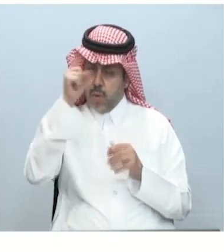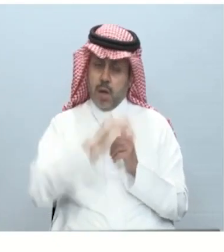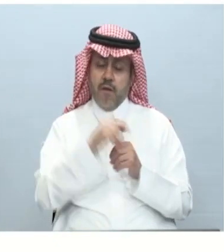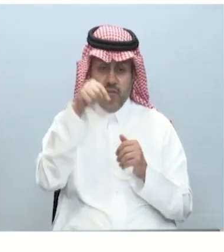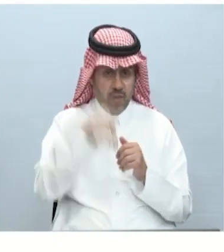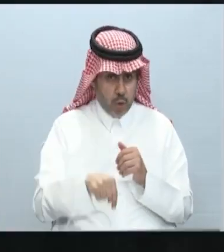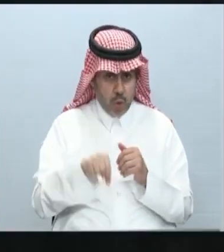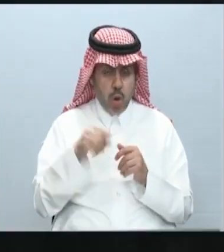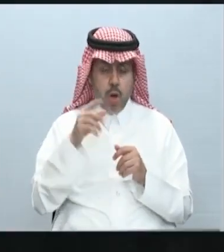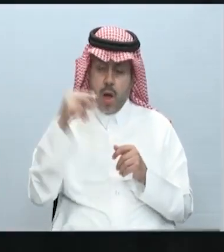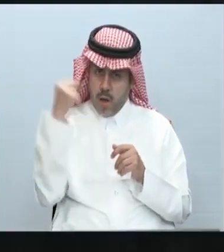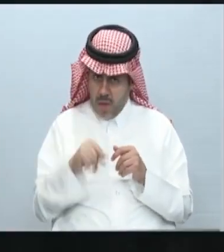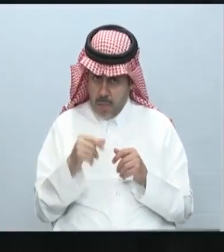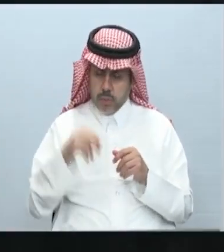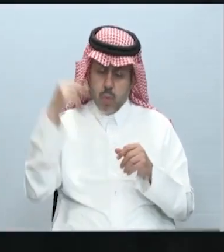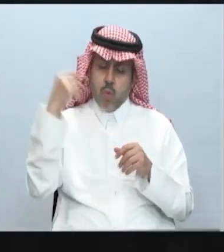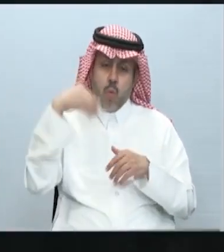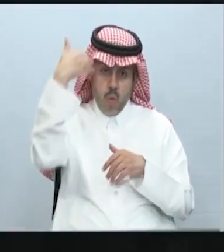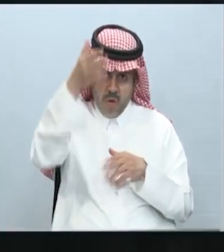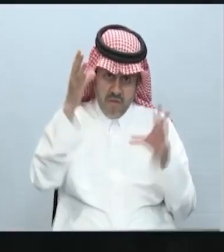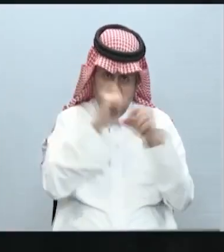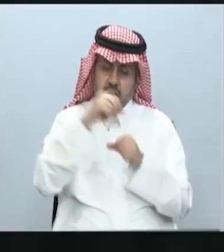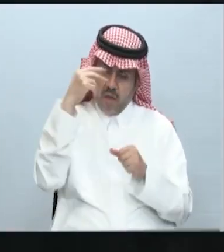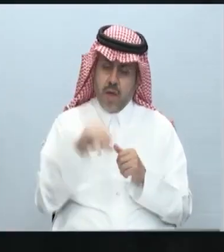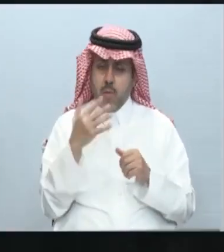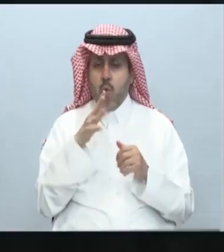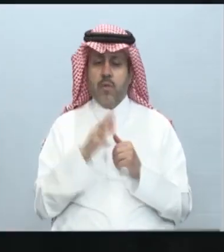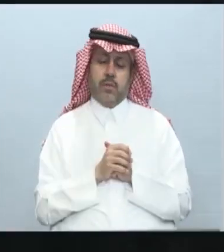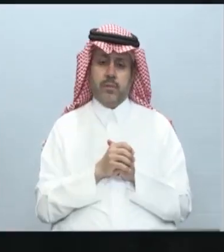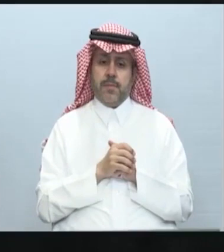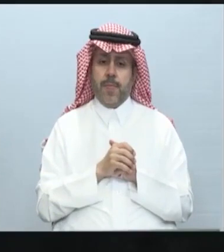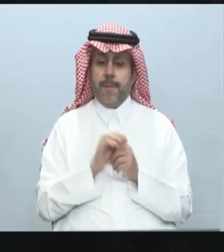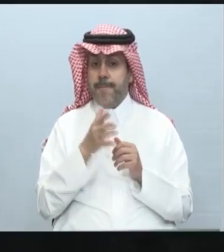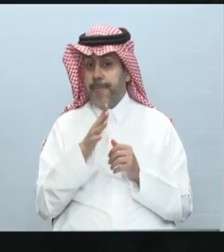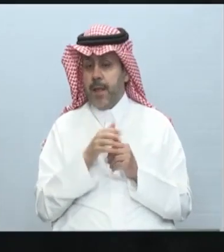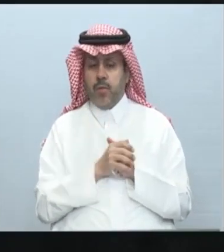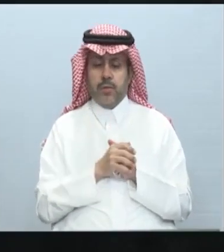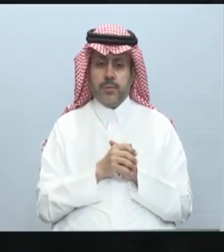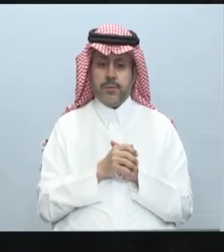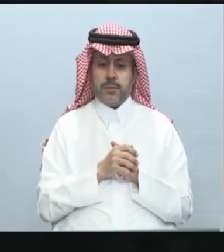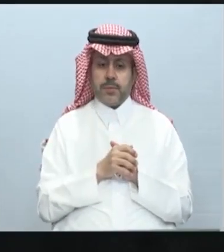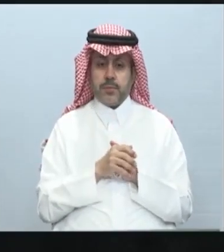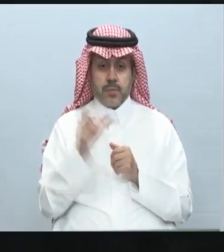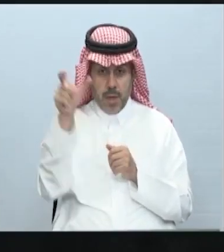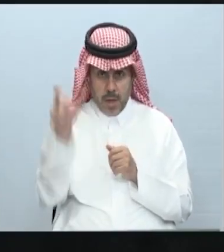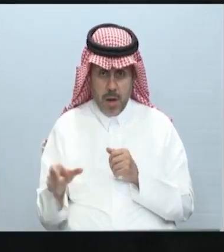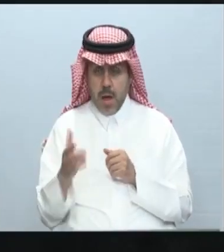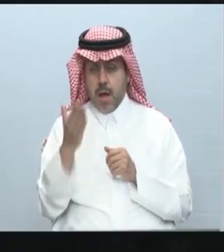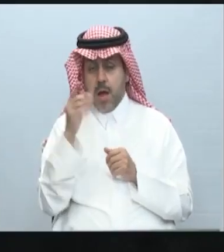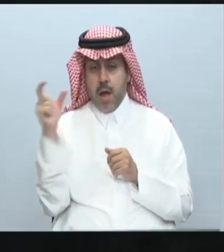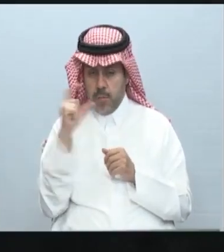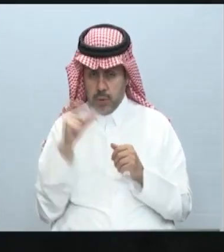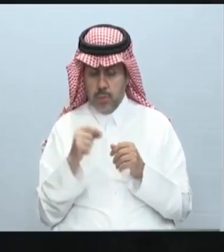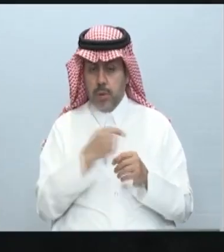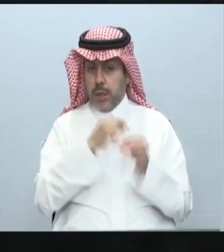بذاته ويحذركم الله نفسه فيخشى العبد ربه سبحانه وتعالى ان العبد يعتقد اعتقادا